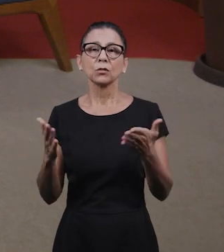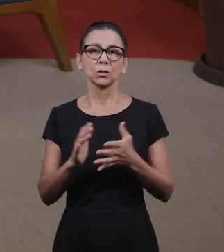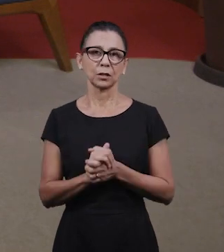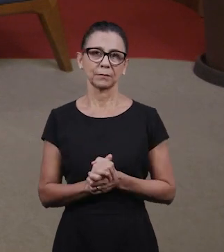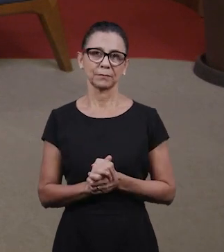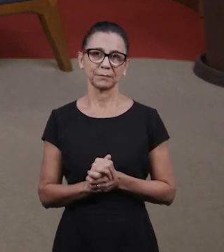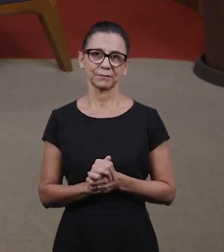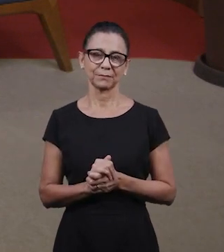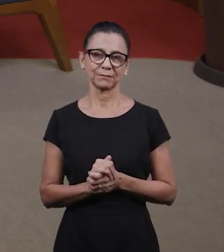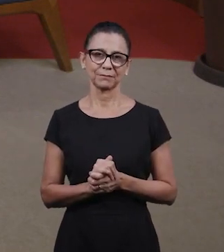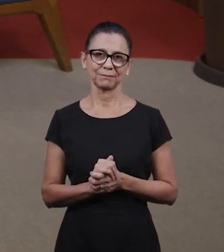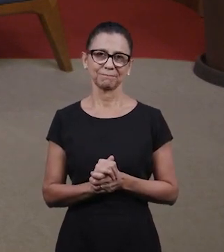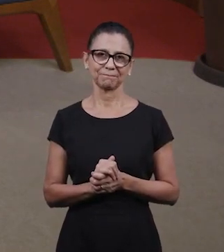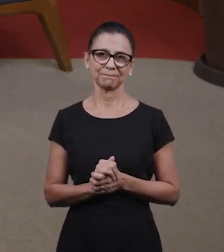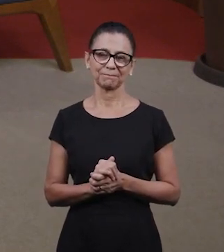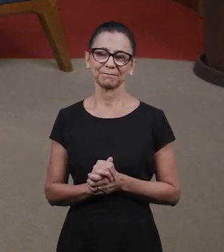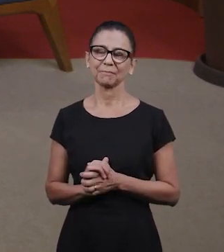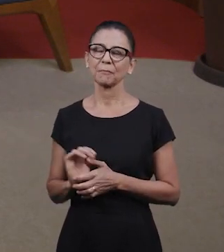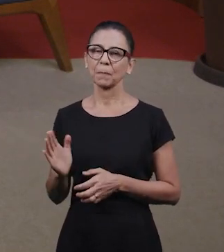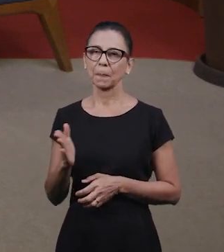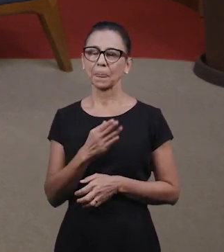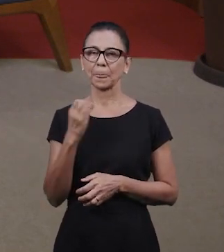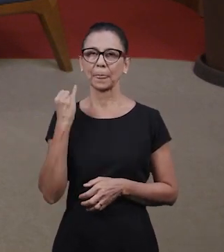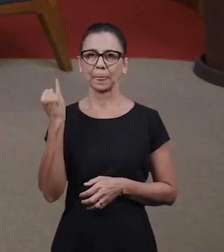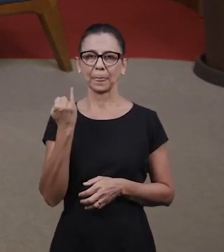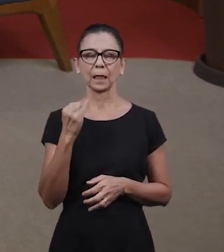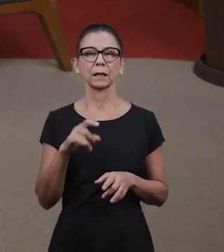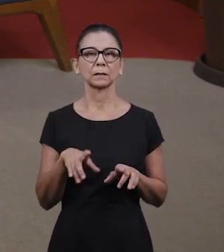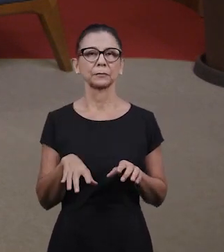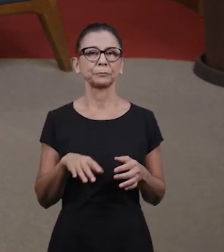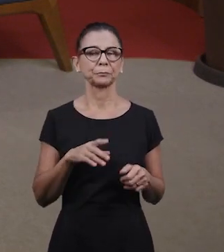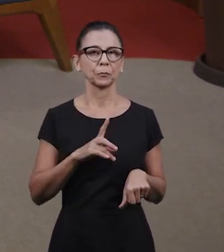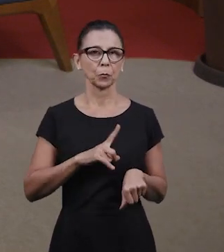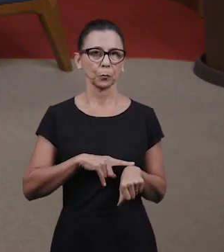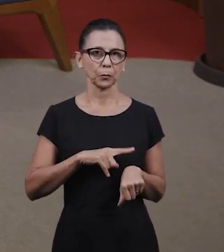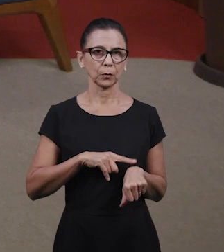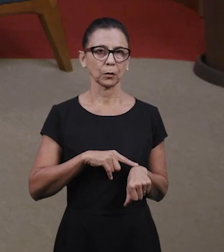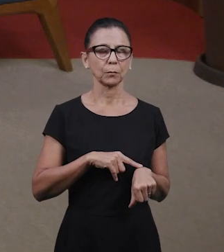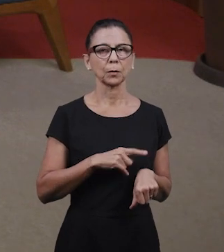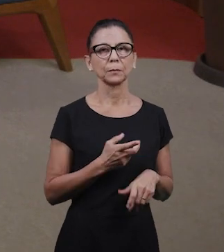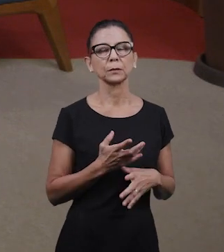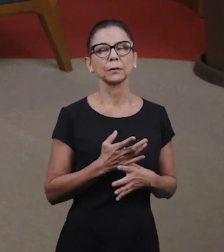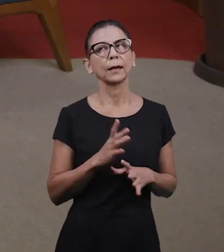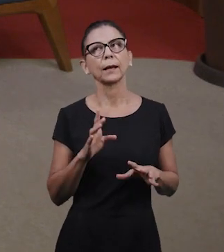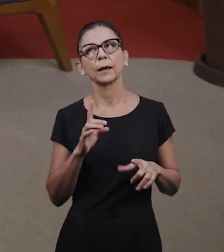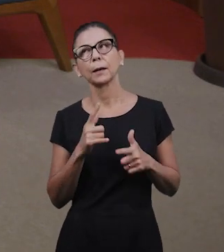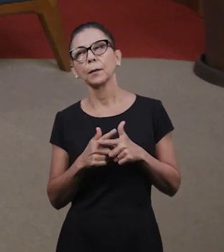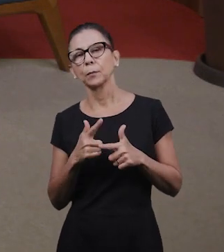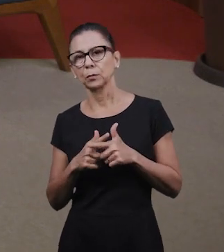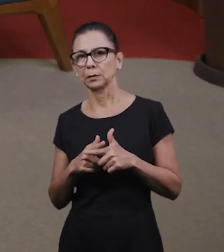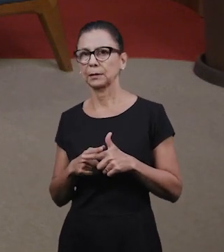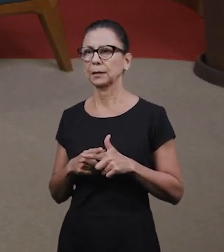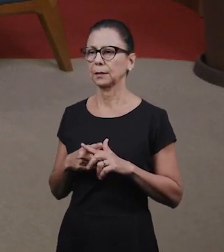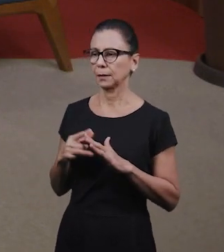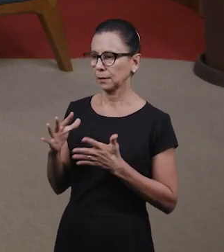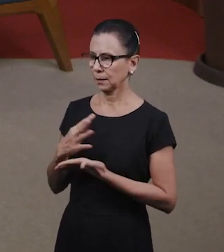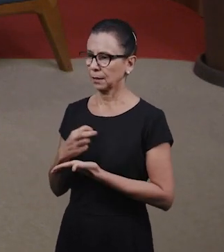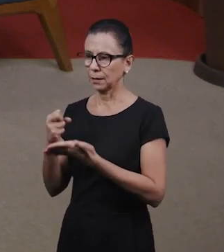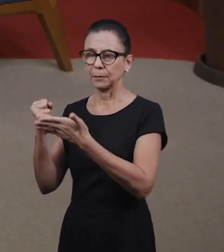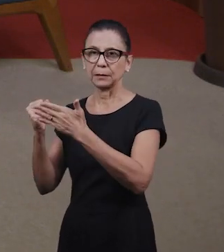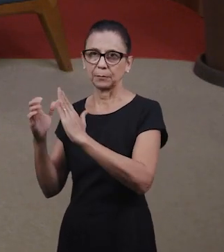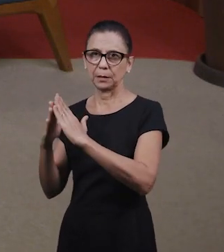Il ne manque pas l'avertissement. C'est important que dans ce moment, parce que